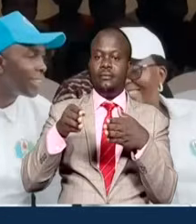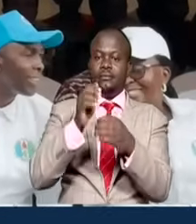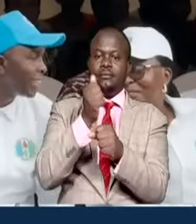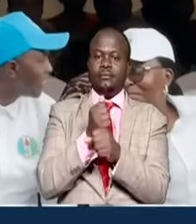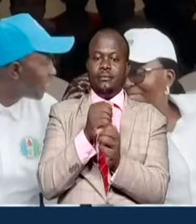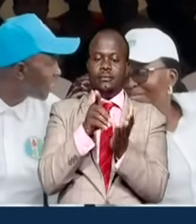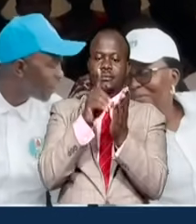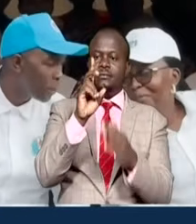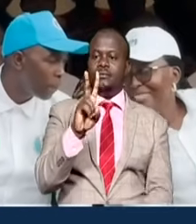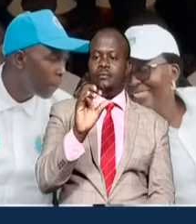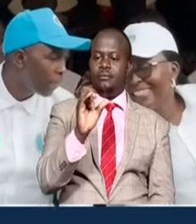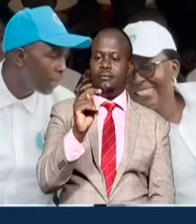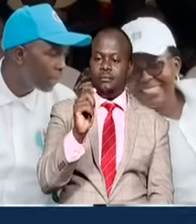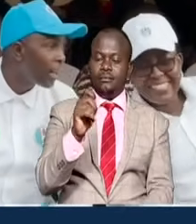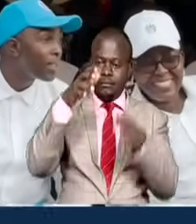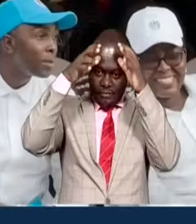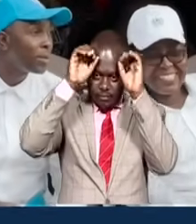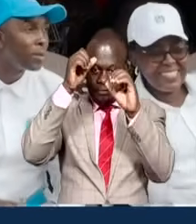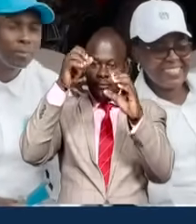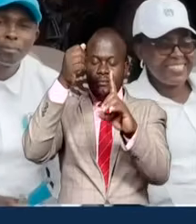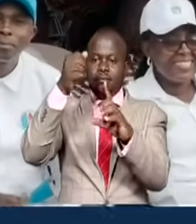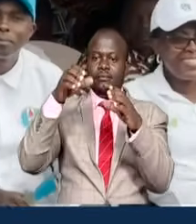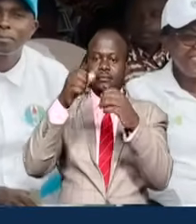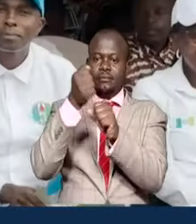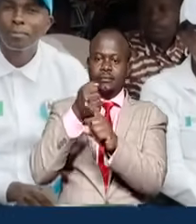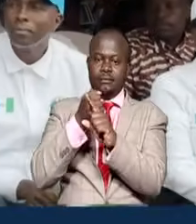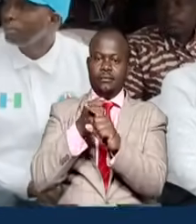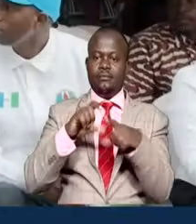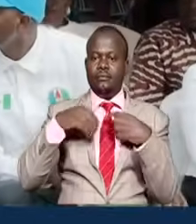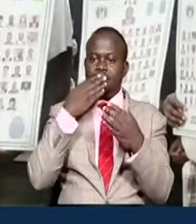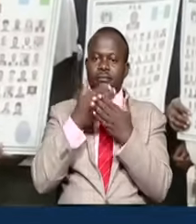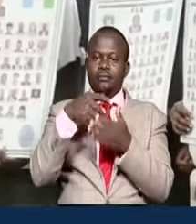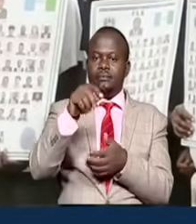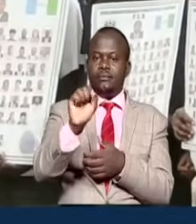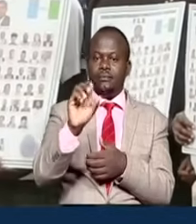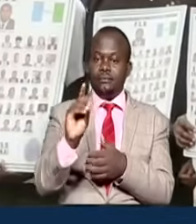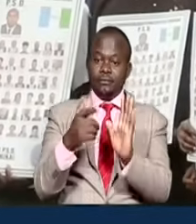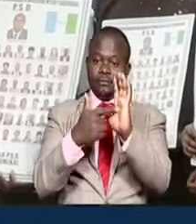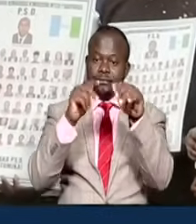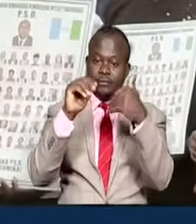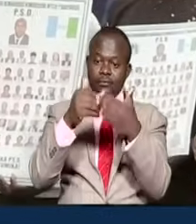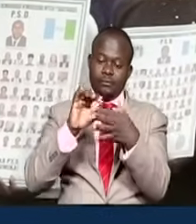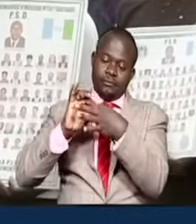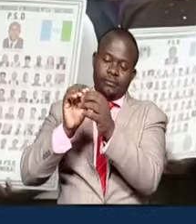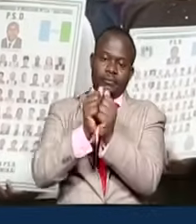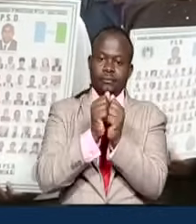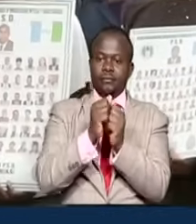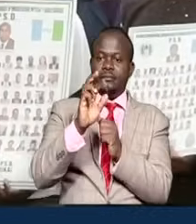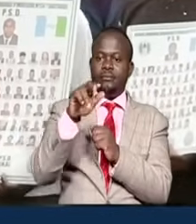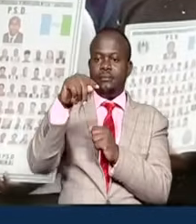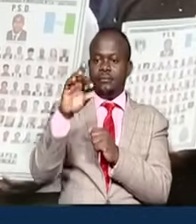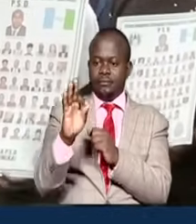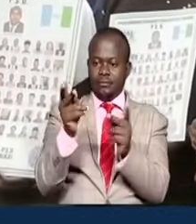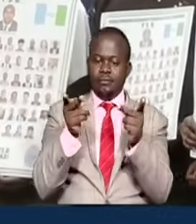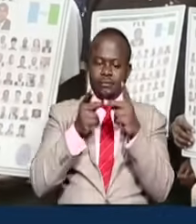Dr. Vincent Biruta, perezida w'ishyaka rihanana demokarasi n'imibereho myiza y'abaturage PSD, yagaragaje ko kwifatanya n'umukanda wa FPR Inkotanyi ku